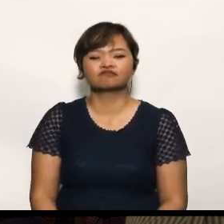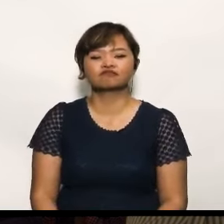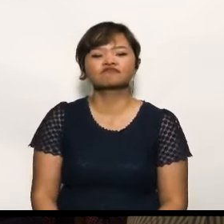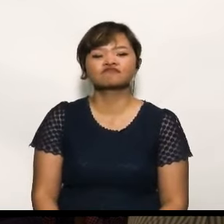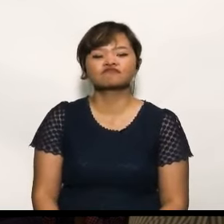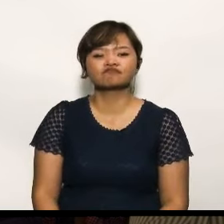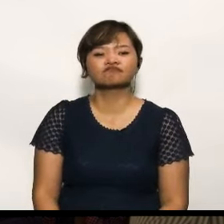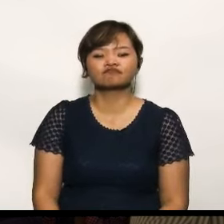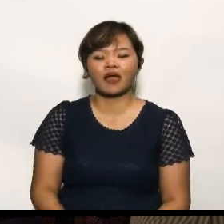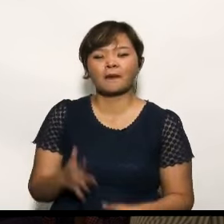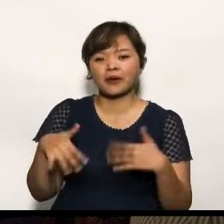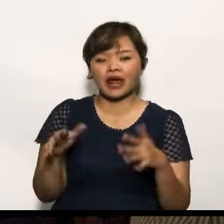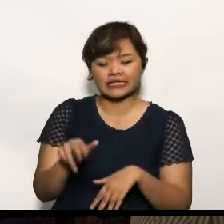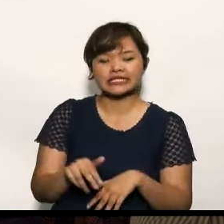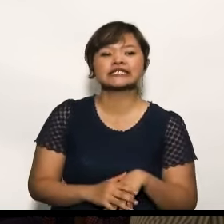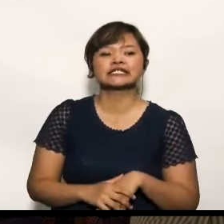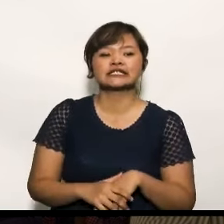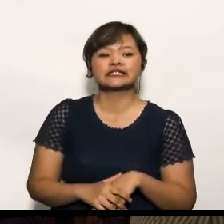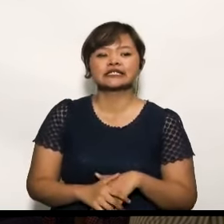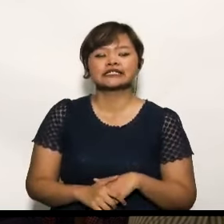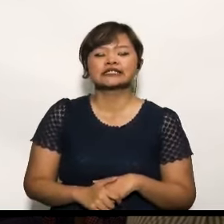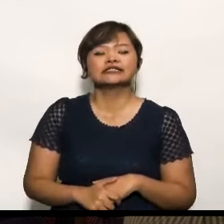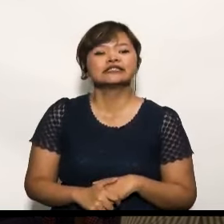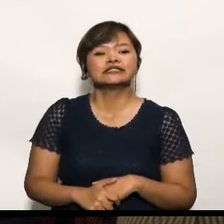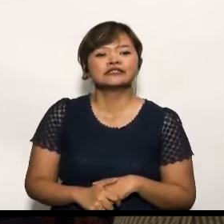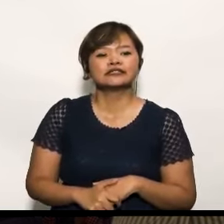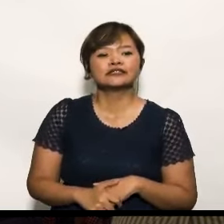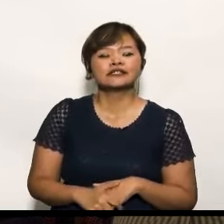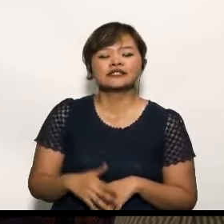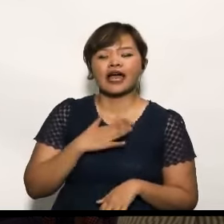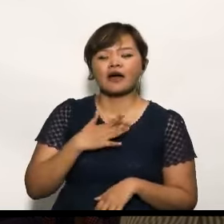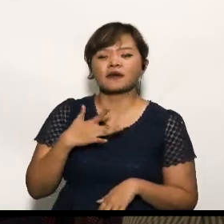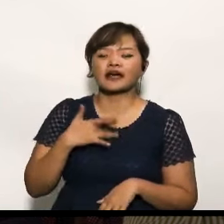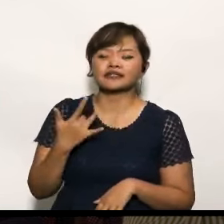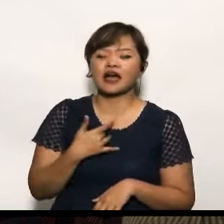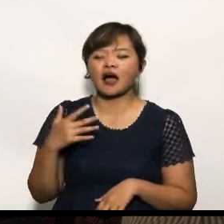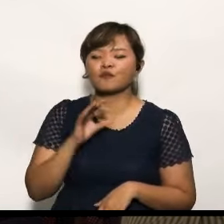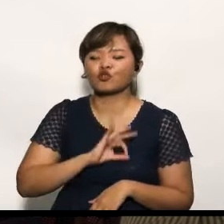One thing that's very humbling for me as an individual adalah menjadi seorang bapak.